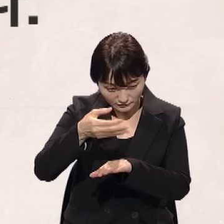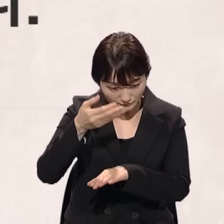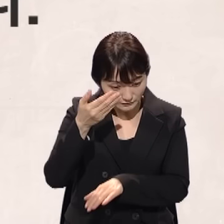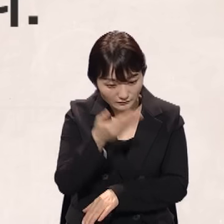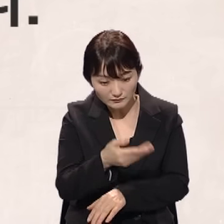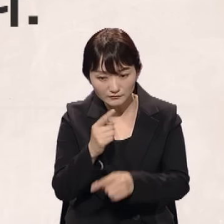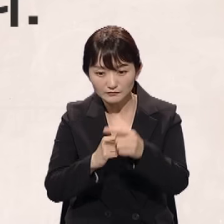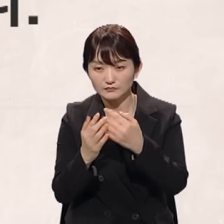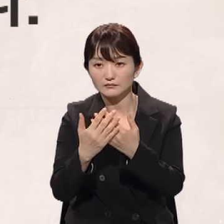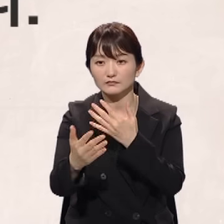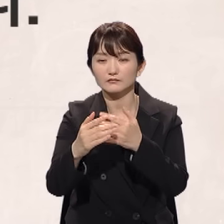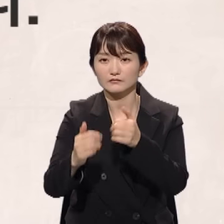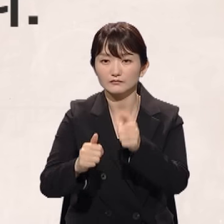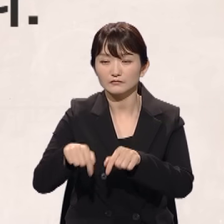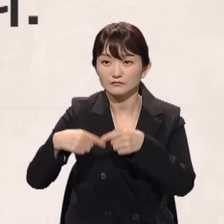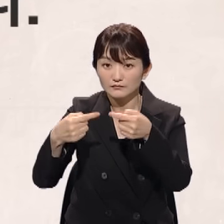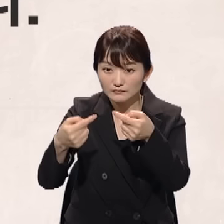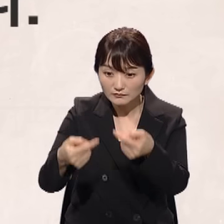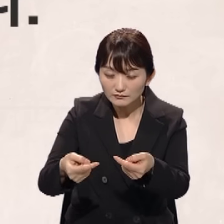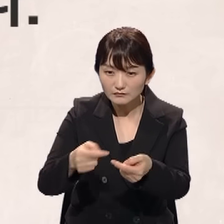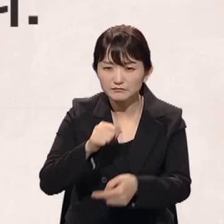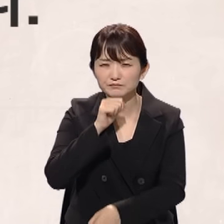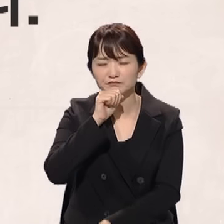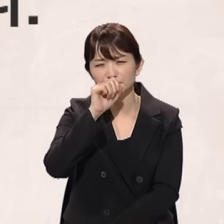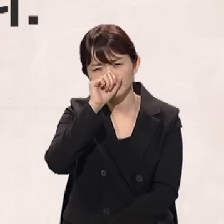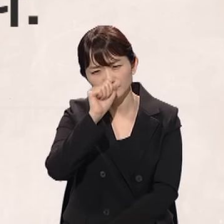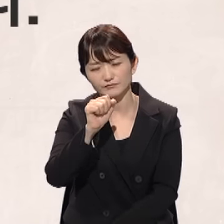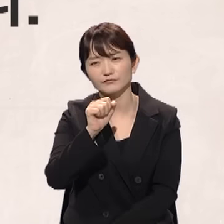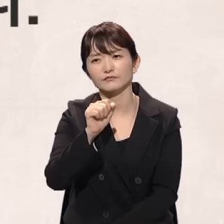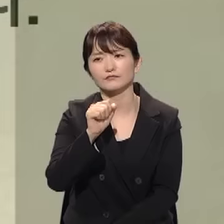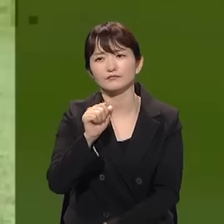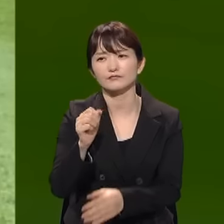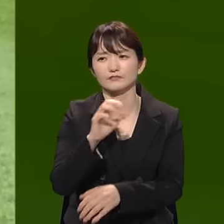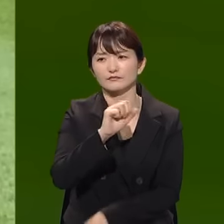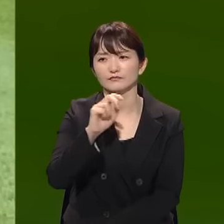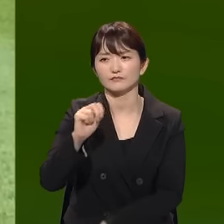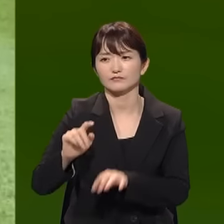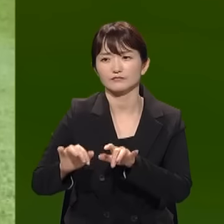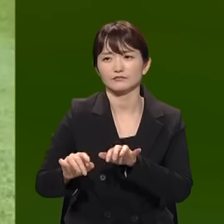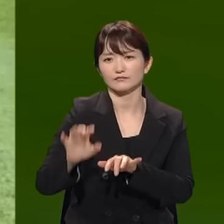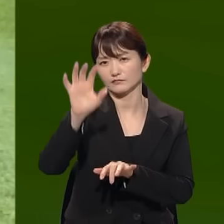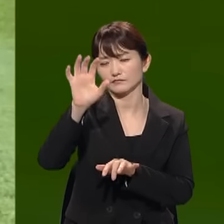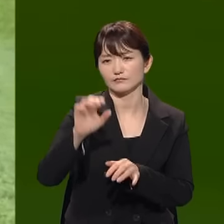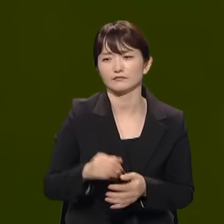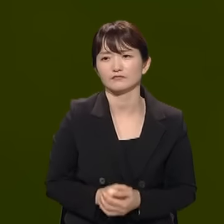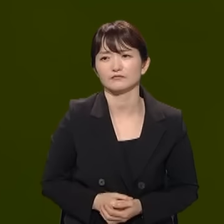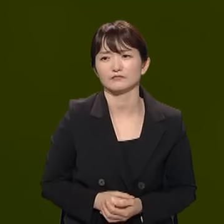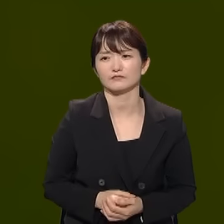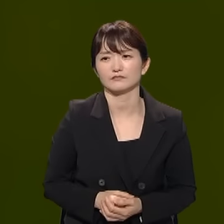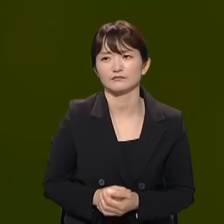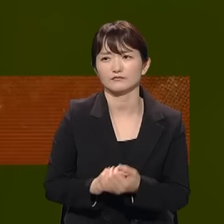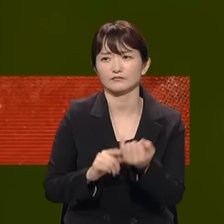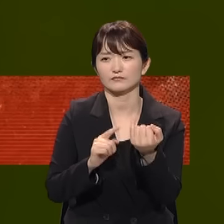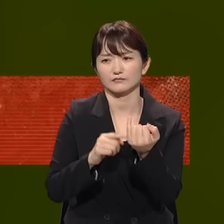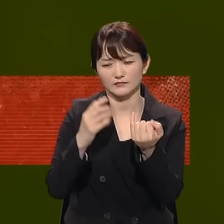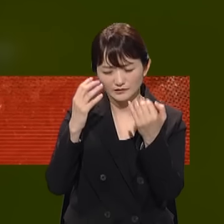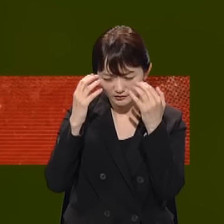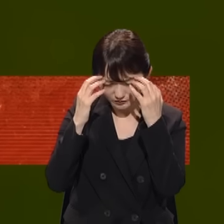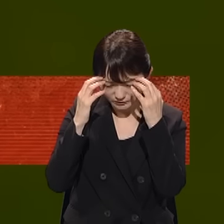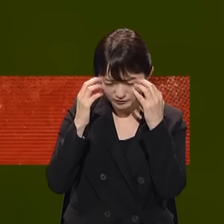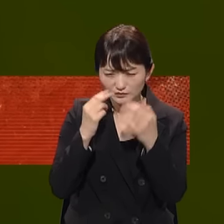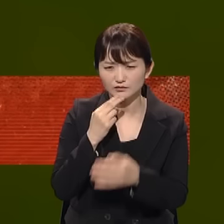대회 출전하고 나면 그 얘기들 뭐 성적이 좋았다 이런 얘기들을 SNS에 올리니까 이 사람은 별로 고통받지 않고 있는